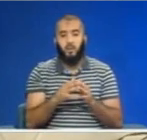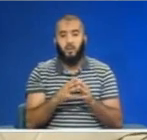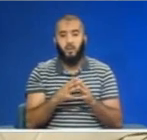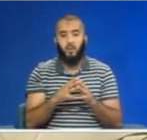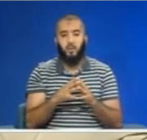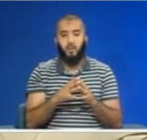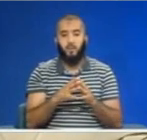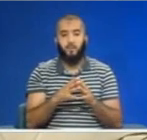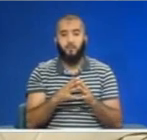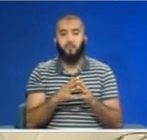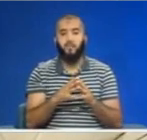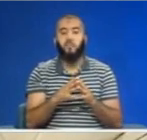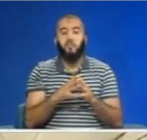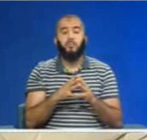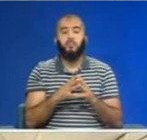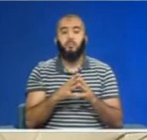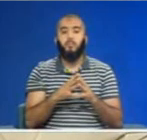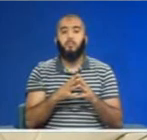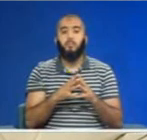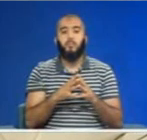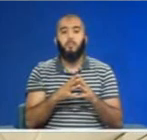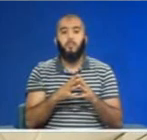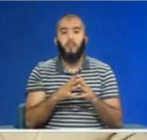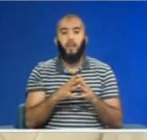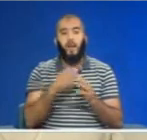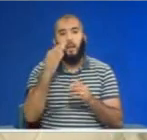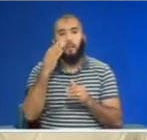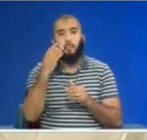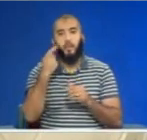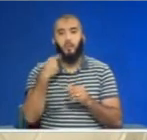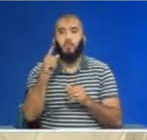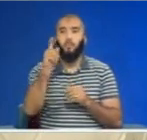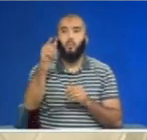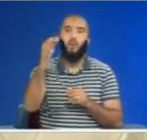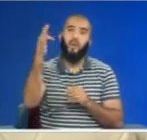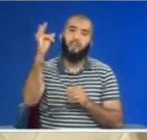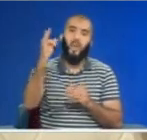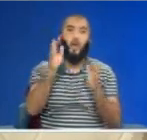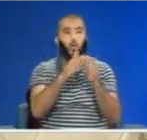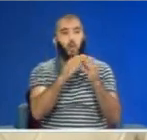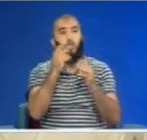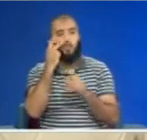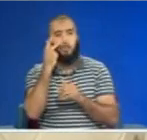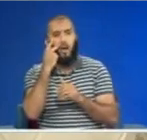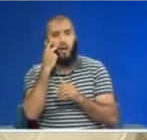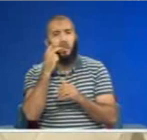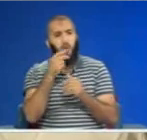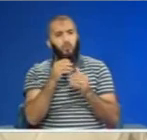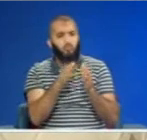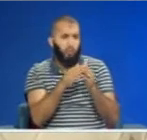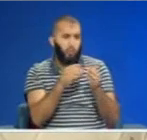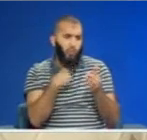كتب الأب له الأرض أو بوعد كاذب، مثلا اكتب لي هذه الأرض وإن شاء الله نحفظها، وإذا